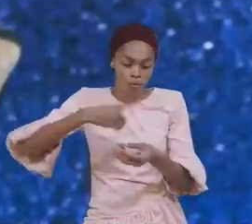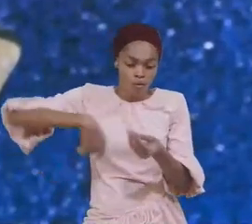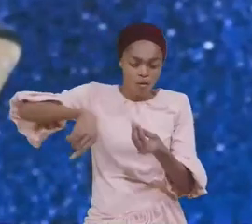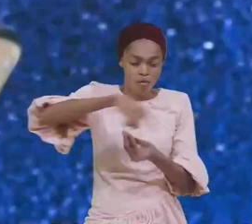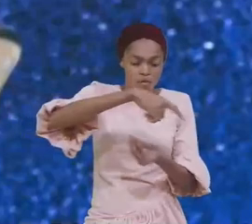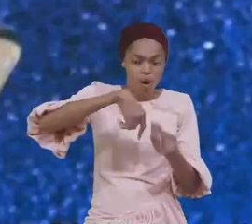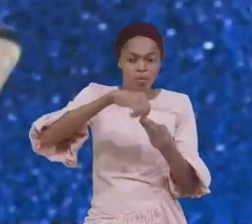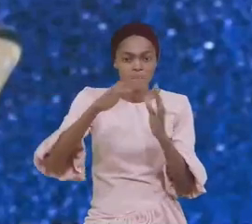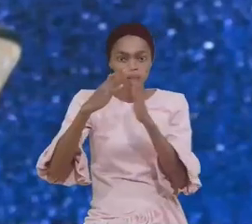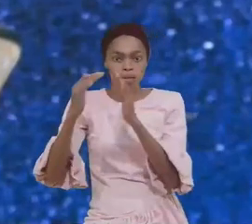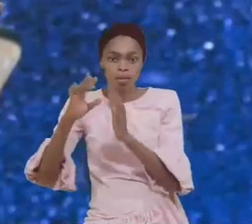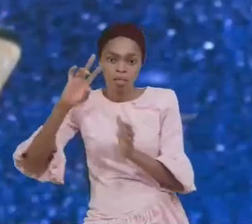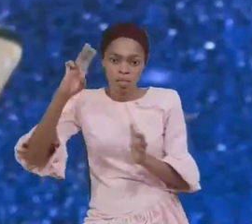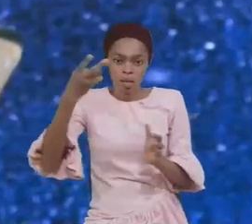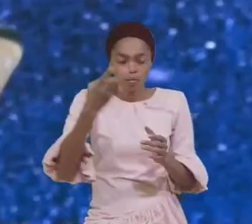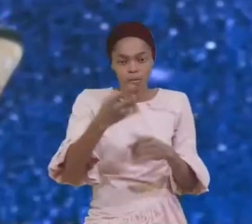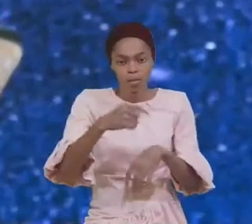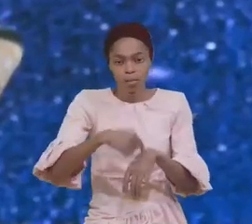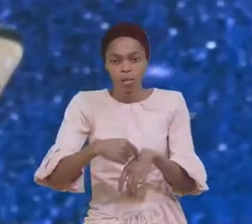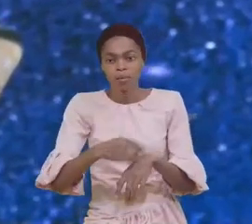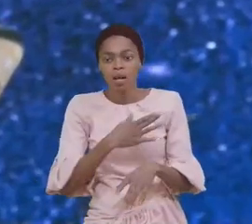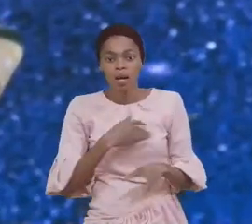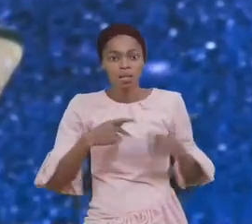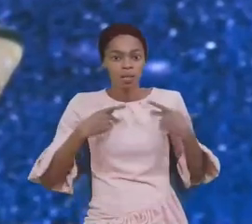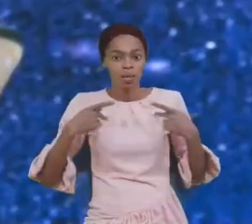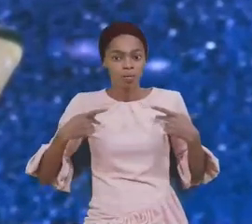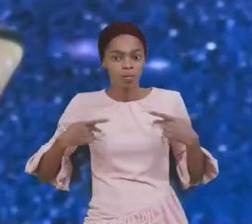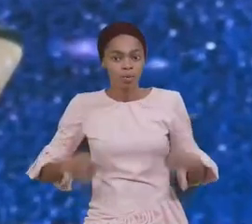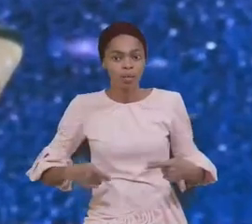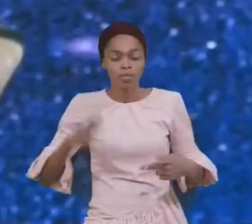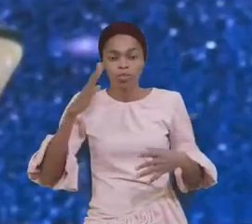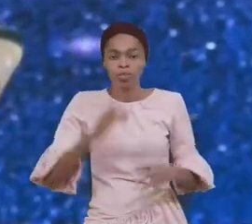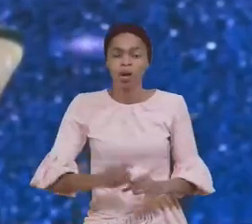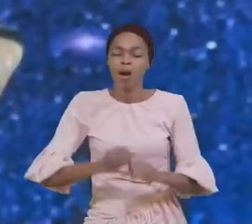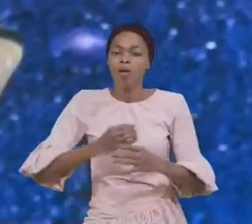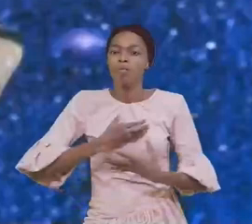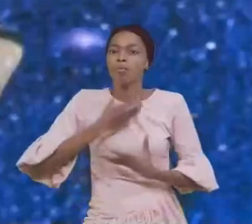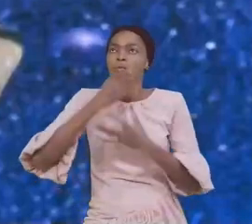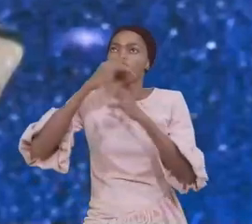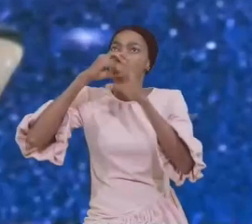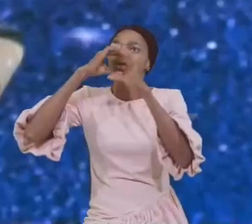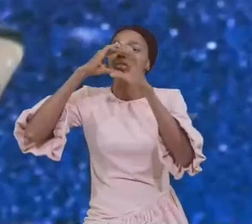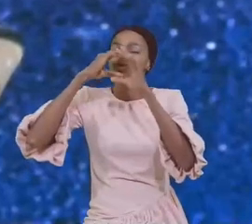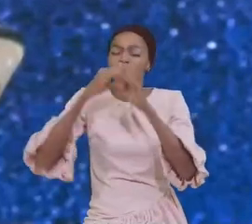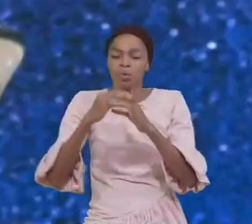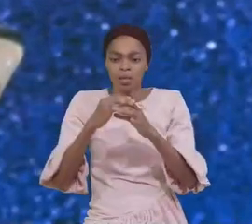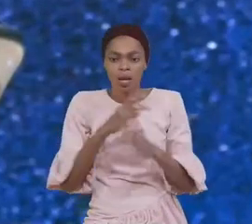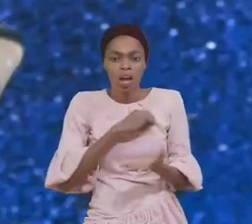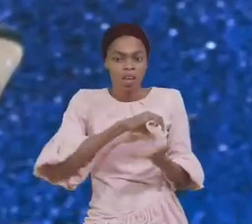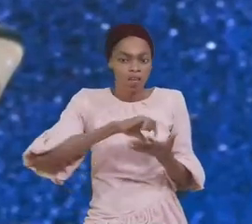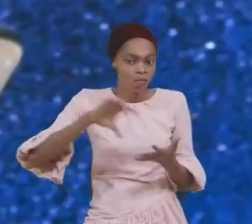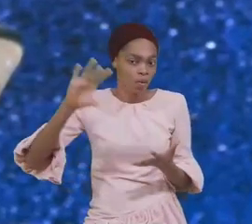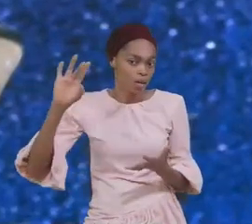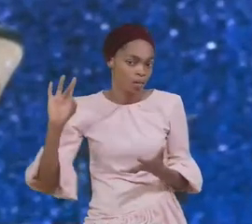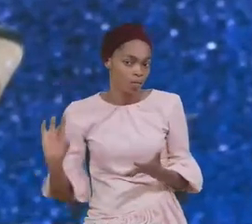tour de la ville. Et les sacrificateurs sonneront des trompettes. Le